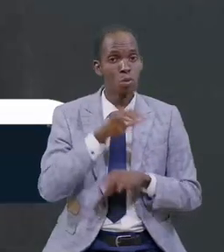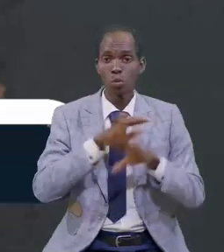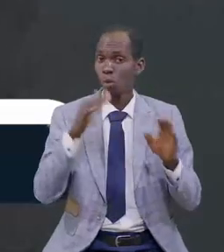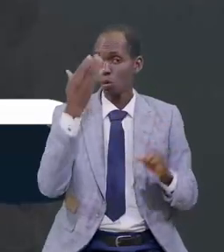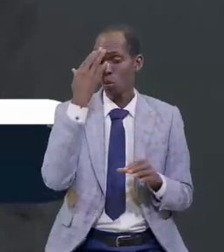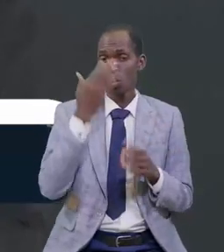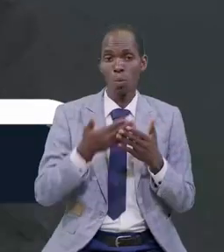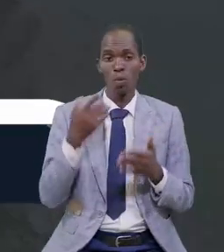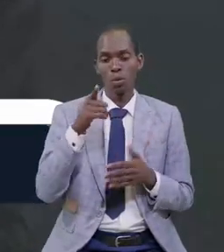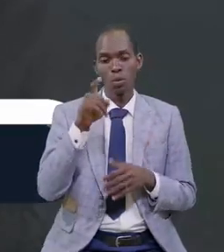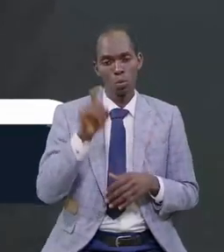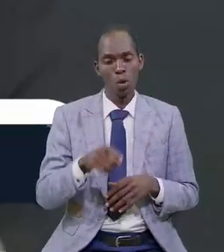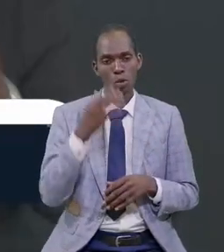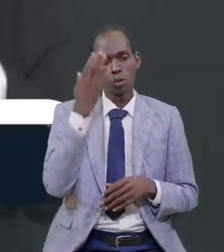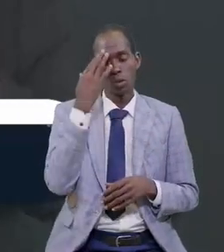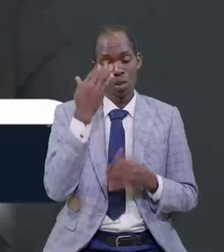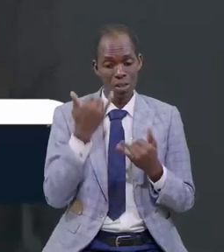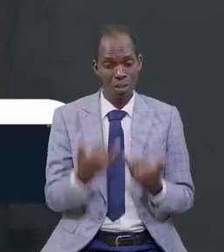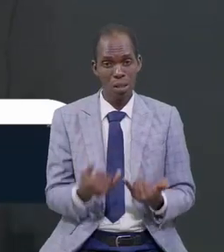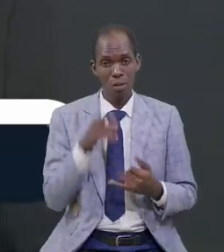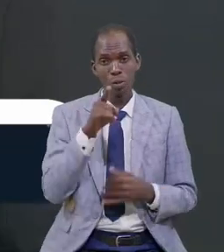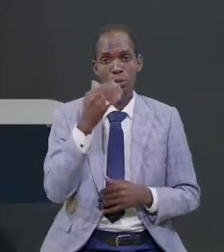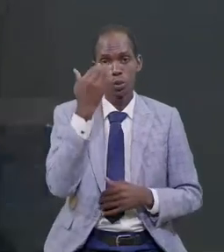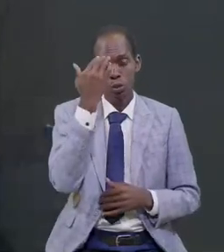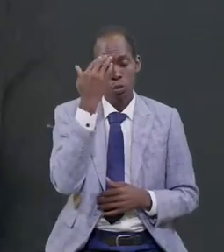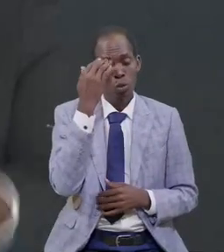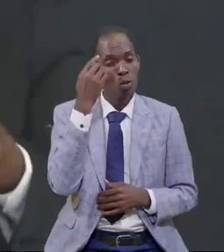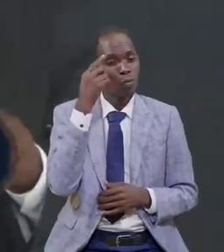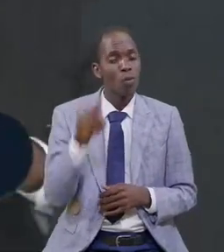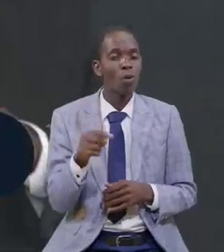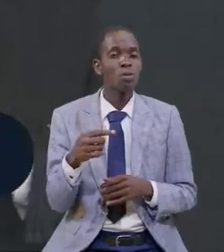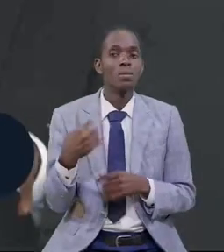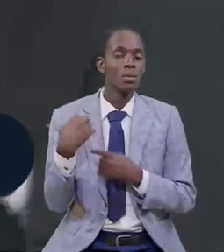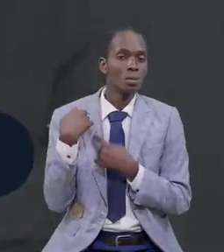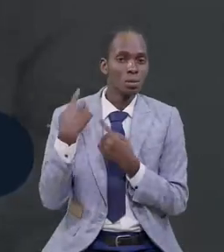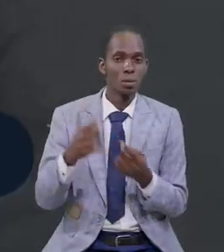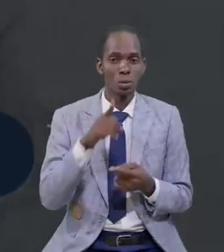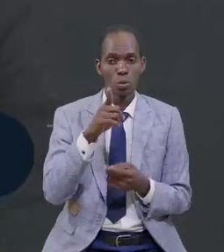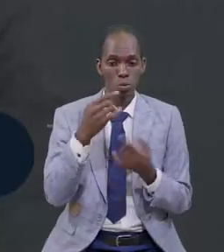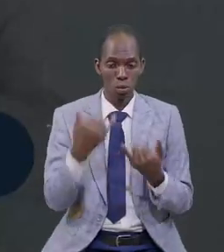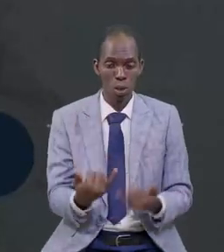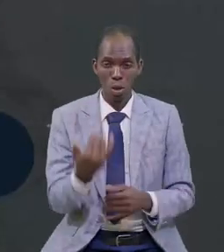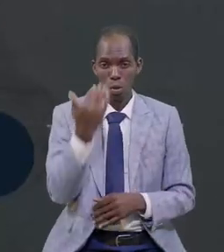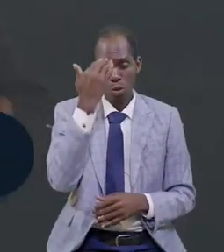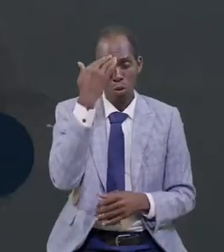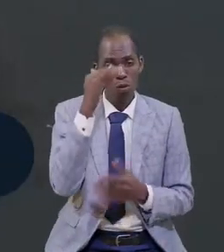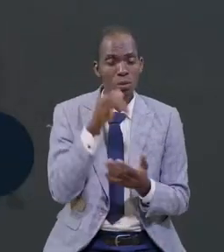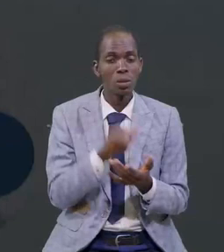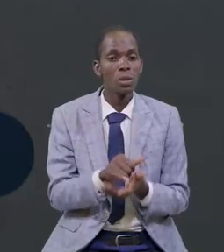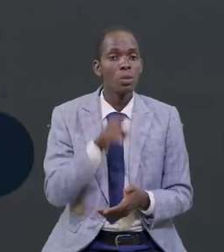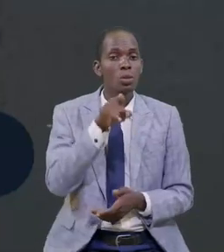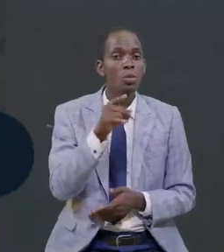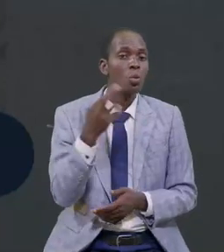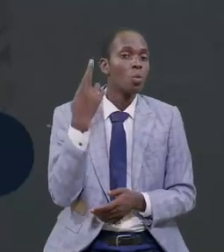sachant que vous ne savez pas vous devez le savoir maintenant vous savez sachant que ce n'est pas